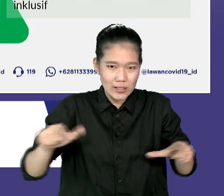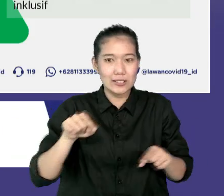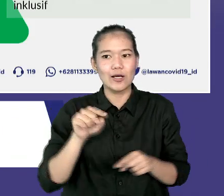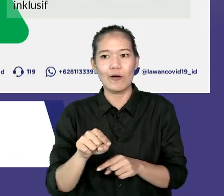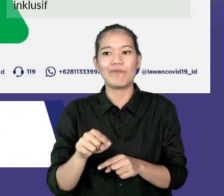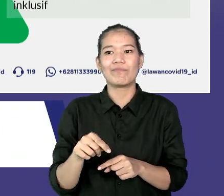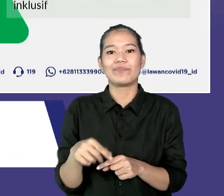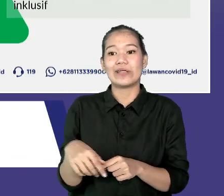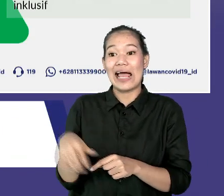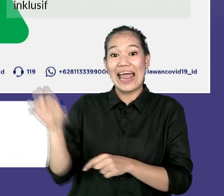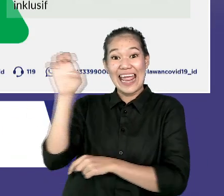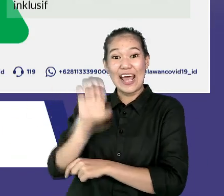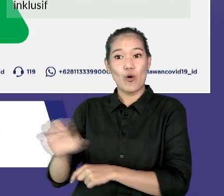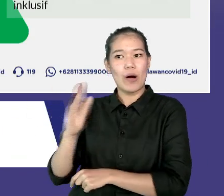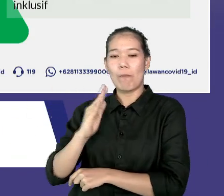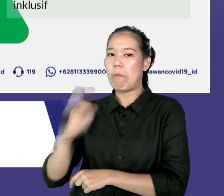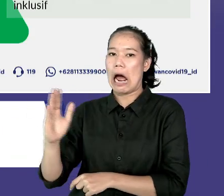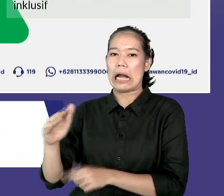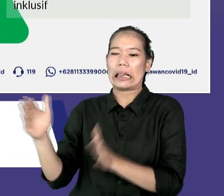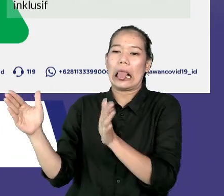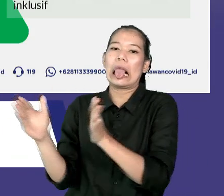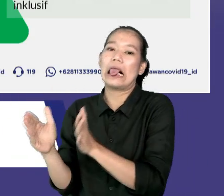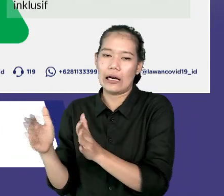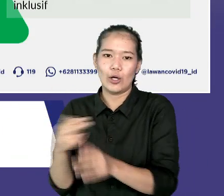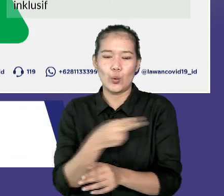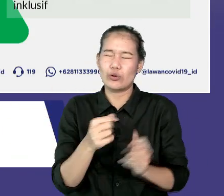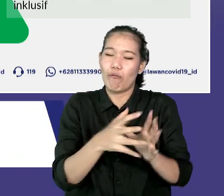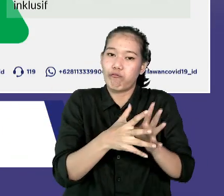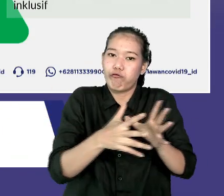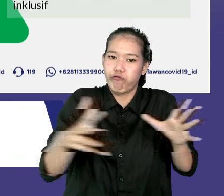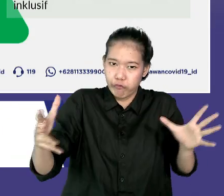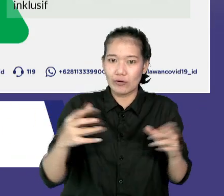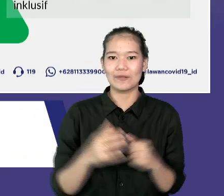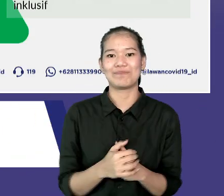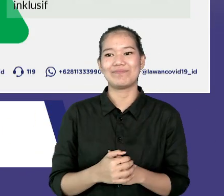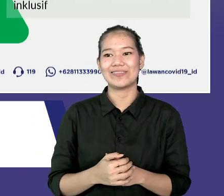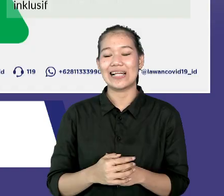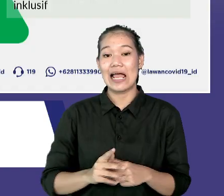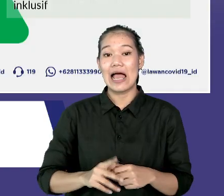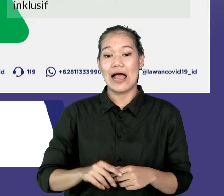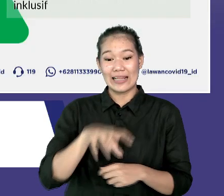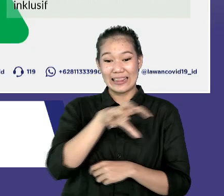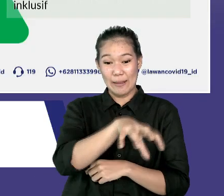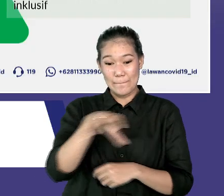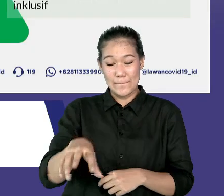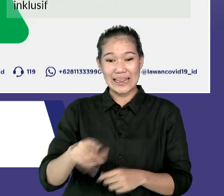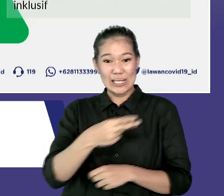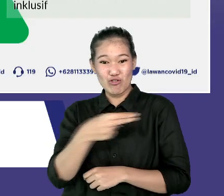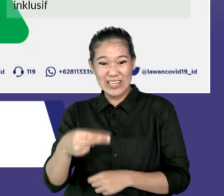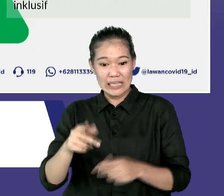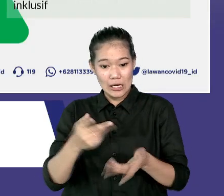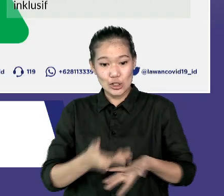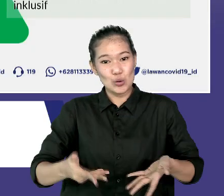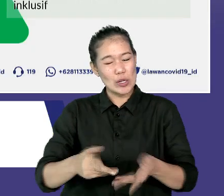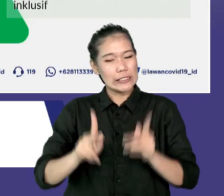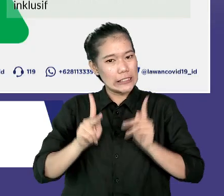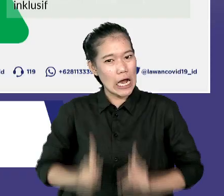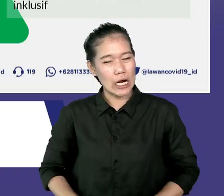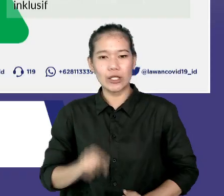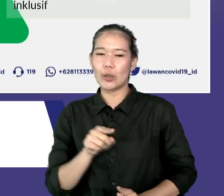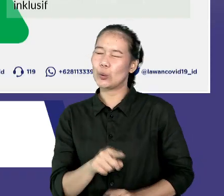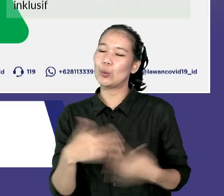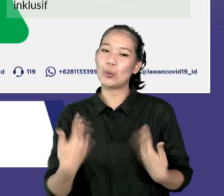melebihi wilayah Eropa Barat. Karakteristik demografis dan geografis inilah yang menjadi sebuah